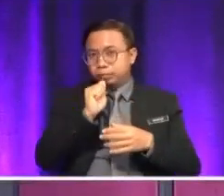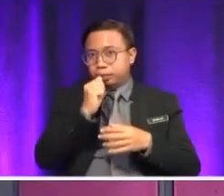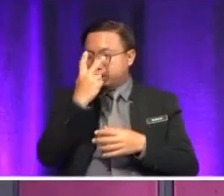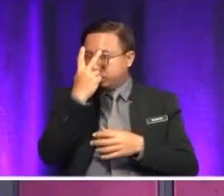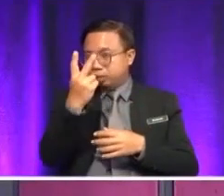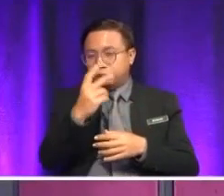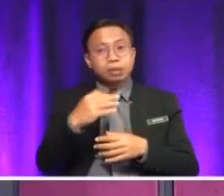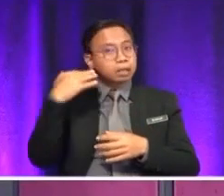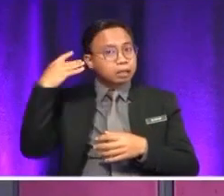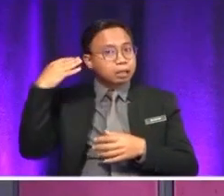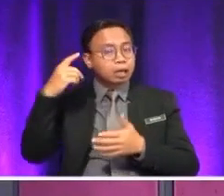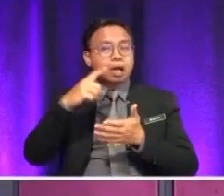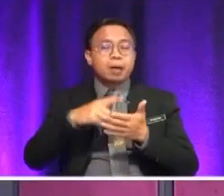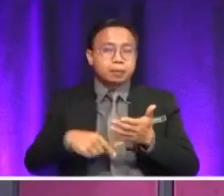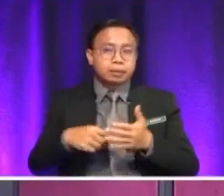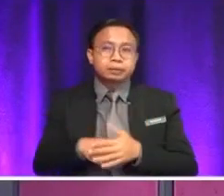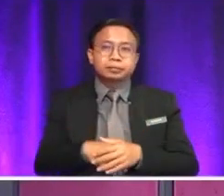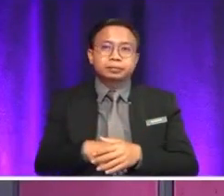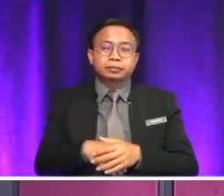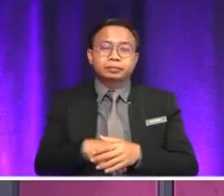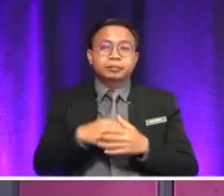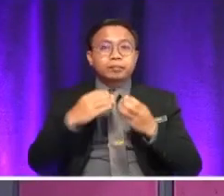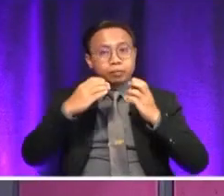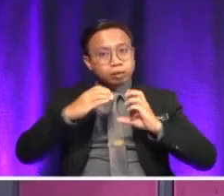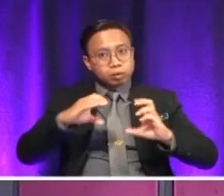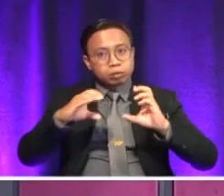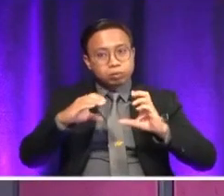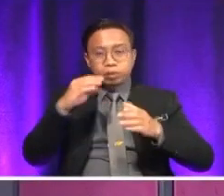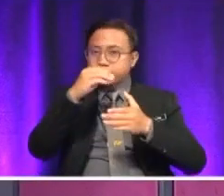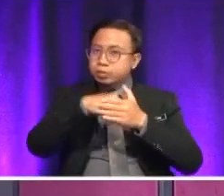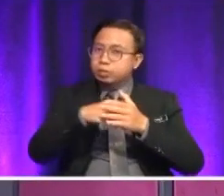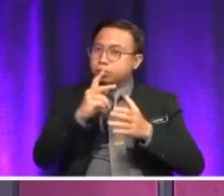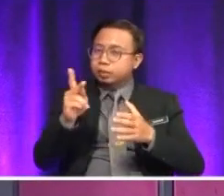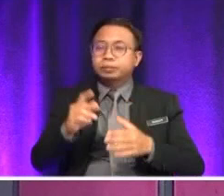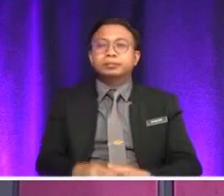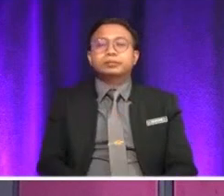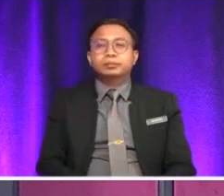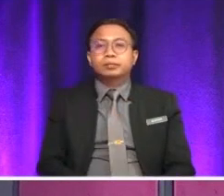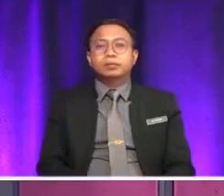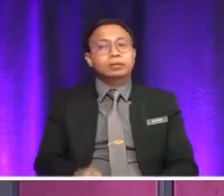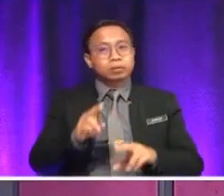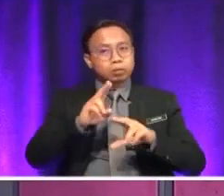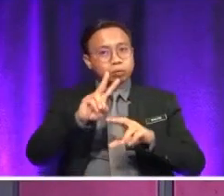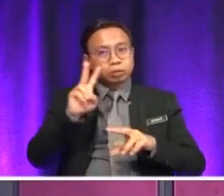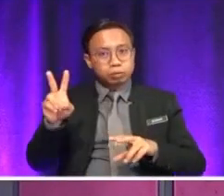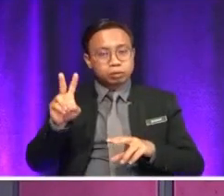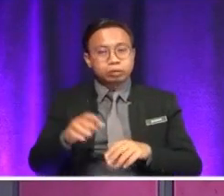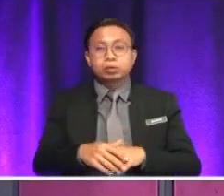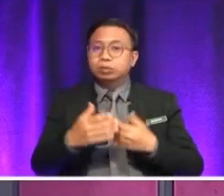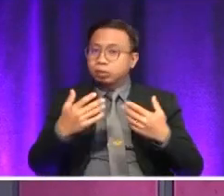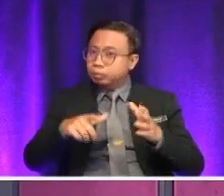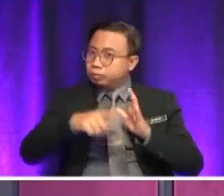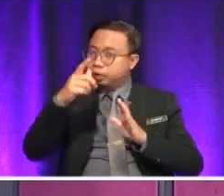kita dengar dulu apa pendapat mereka dan juga kita cuba okey masukkan, sekiranya kalau dua-dua berpuas hati, kita dah lebih